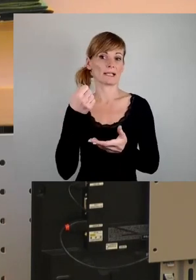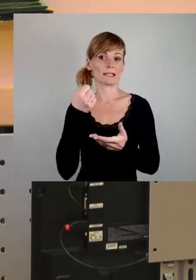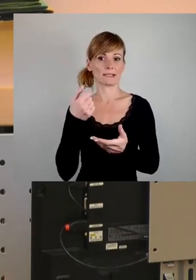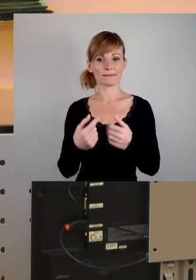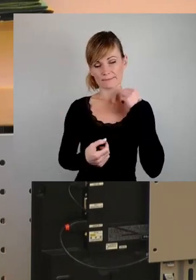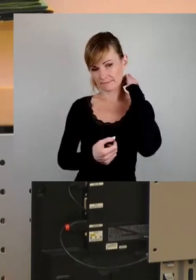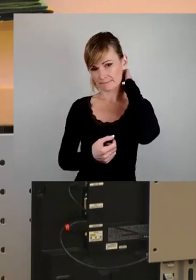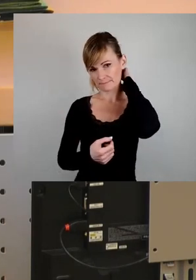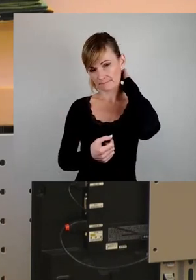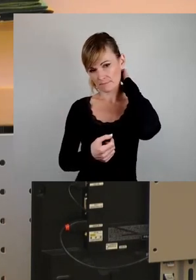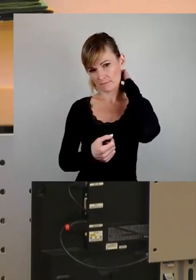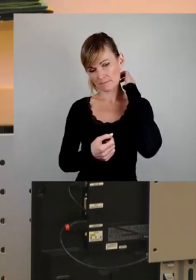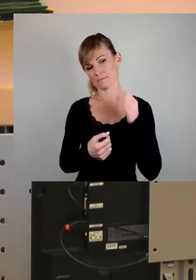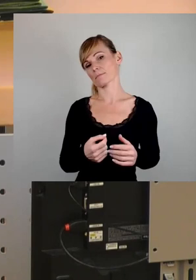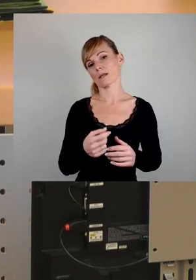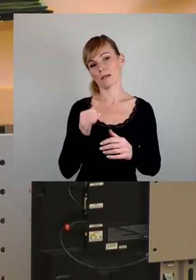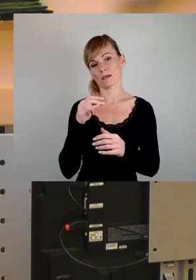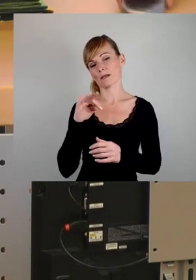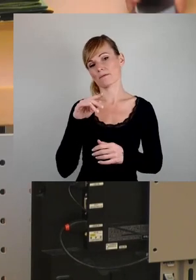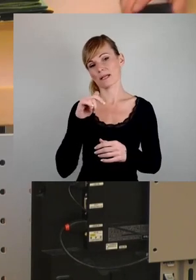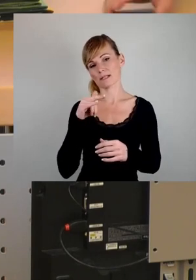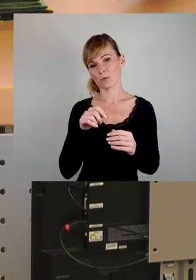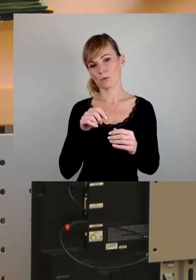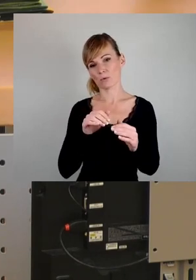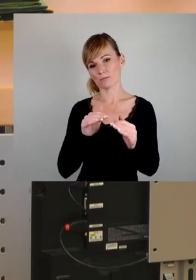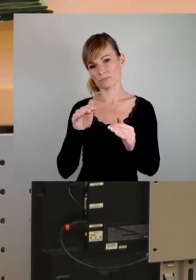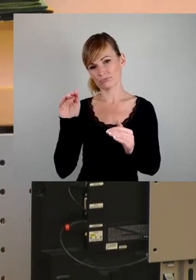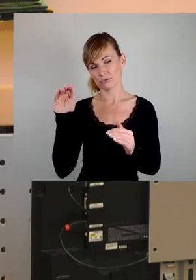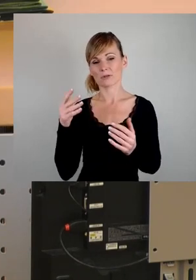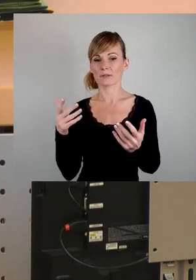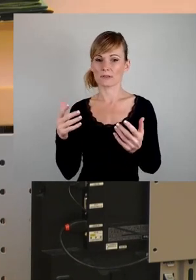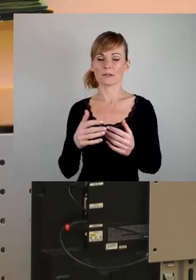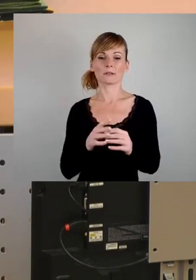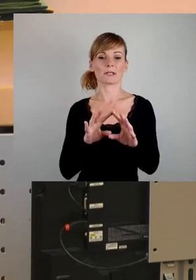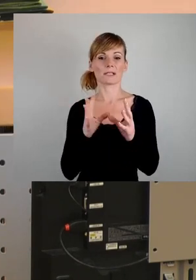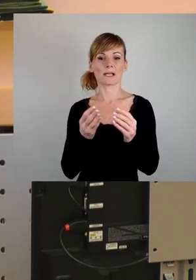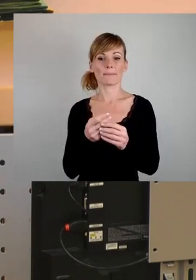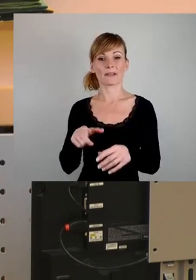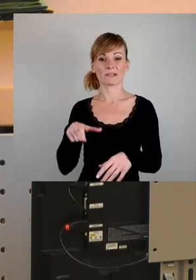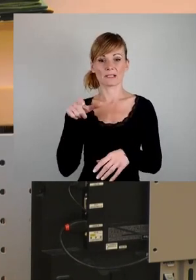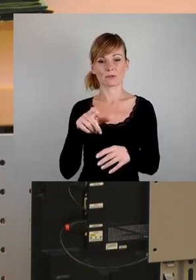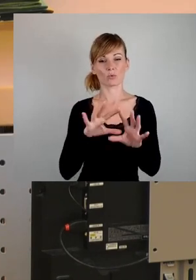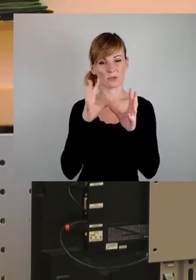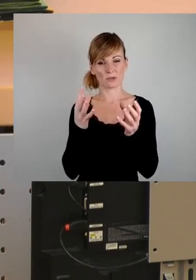der Inflation wird mit einer Gesamtinvestitionssumme von sage und schreibe